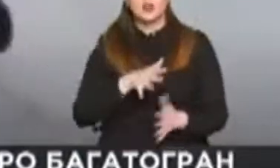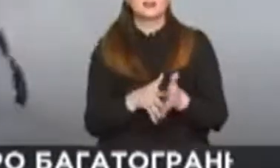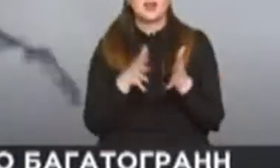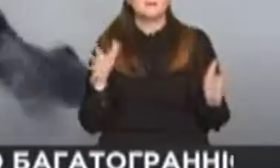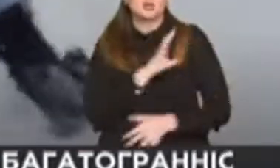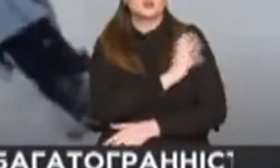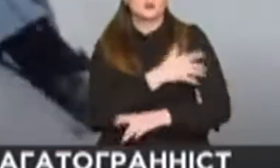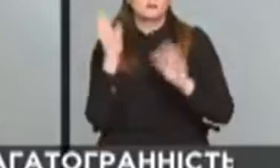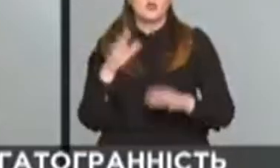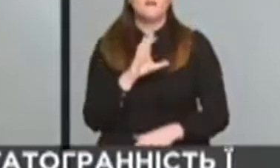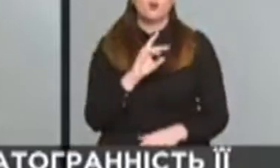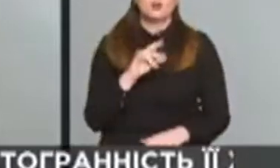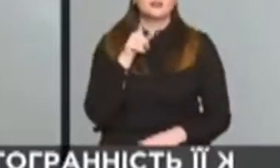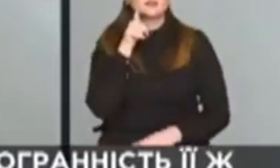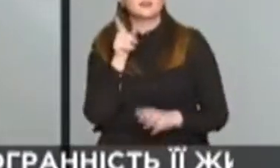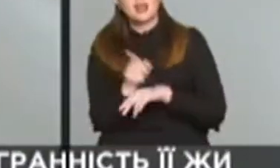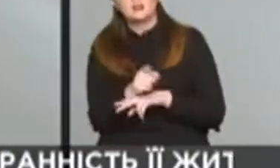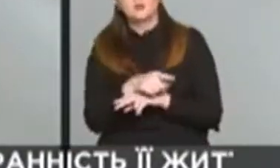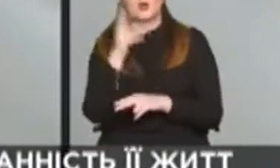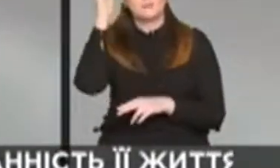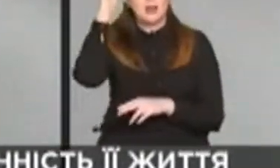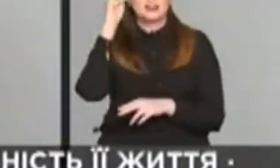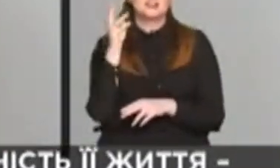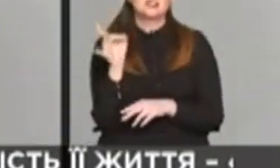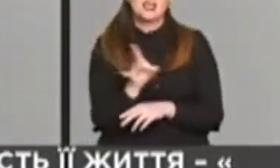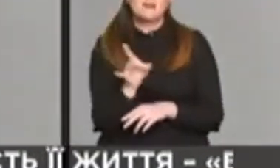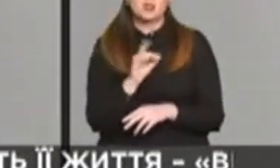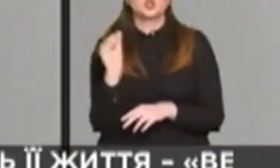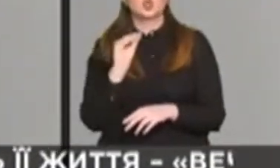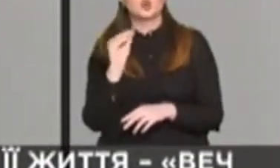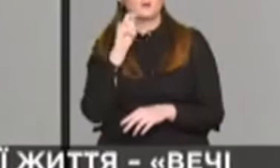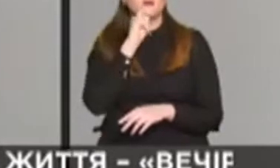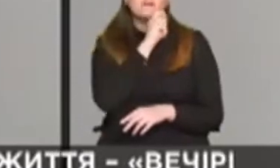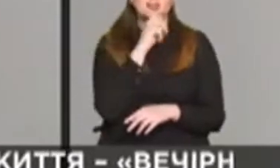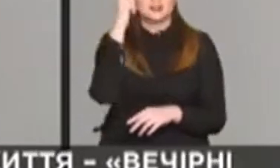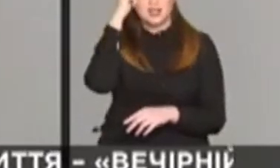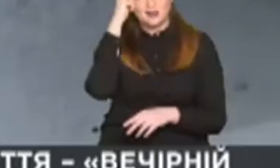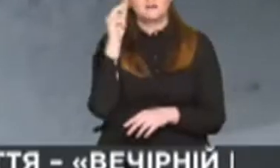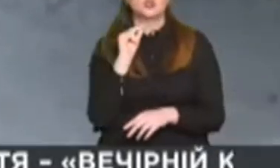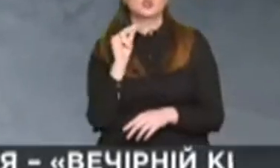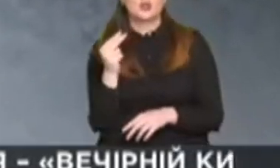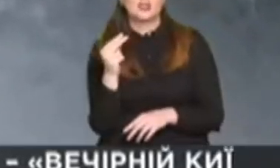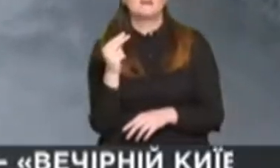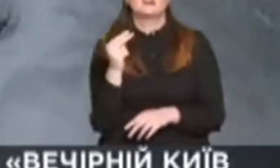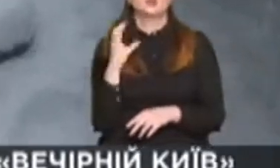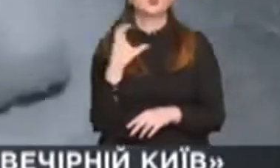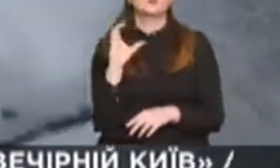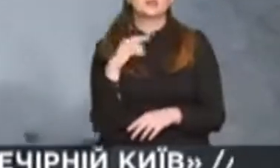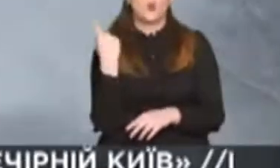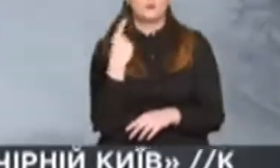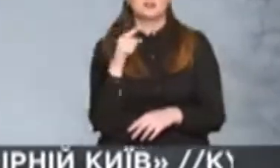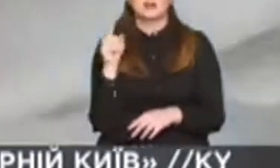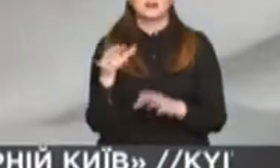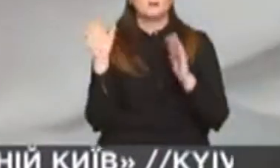Найбільш інтенсивні у Волинській, Тернопільській, Хмельницькій, Рівненській, Житомирській, Вінницькій, Київській, Чернігівській, Сумській областях.